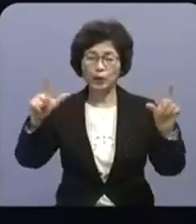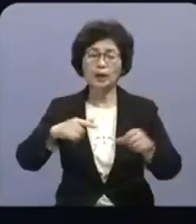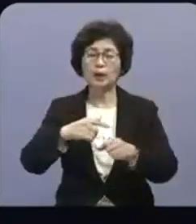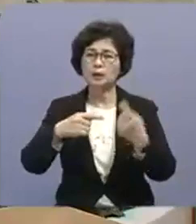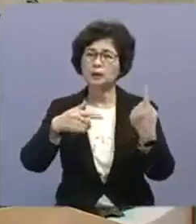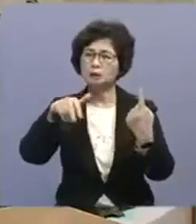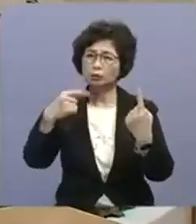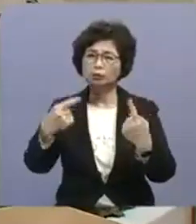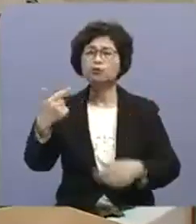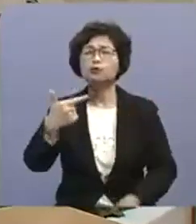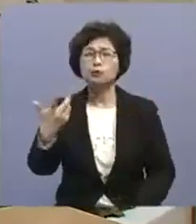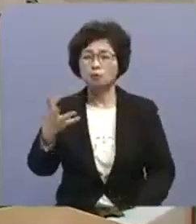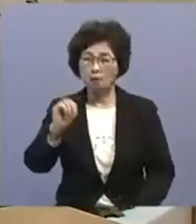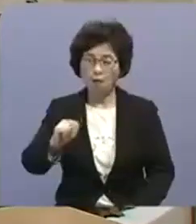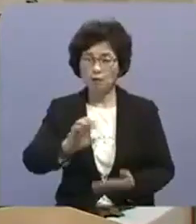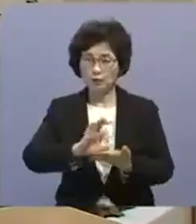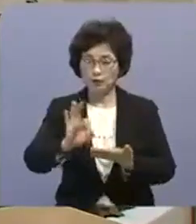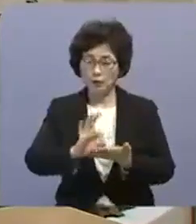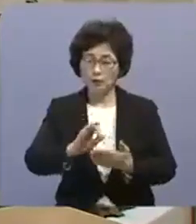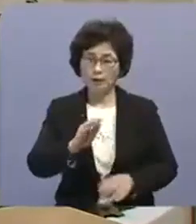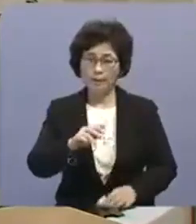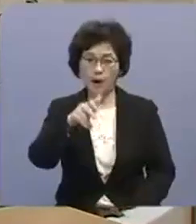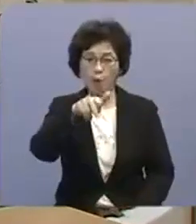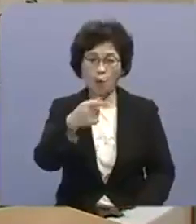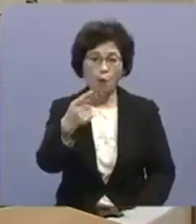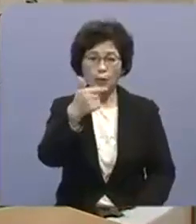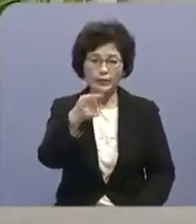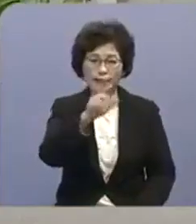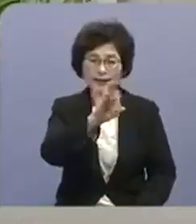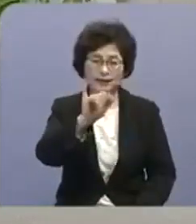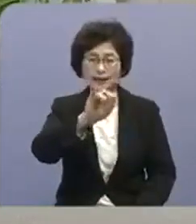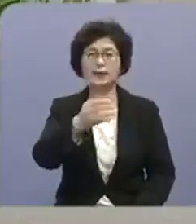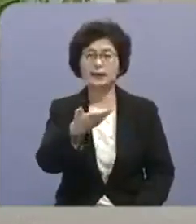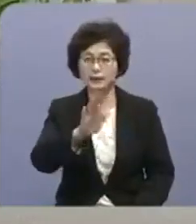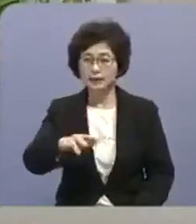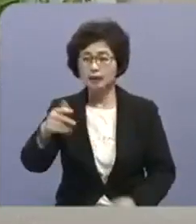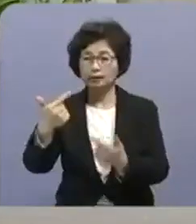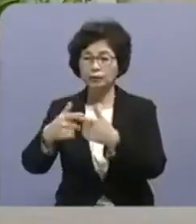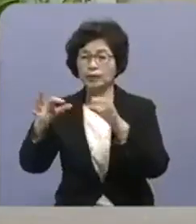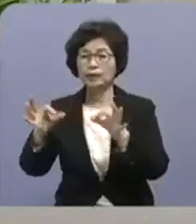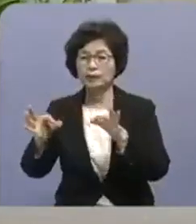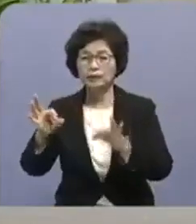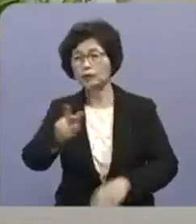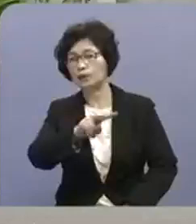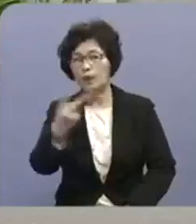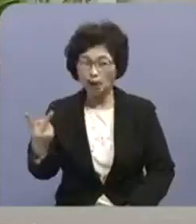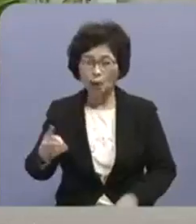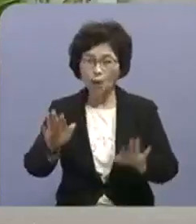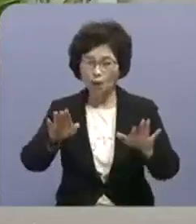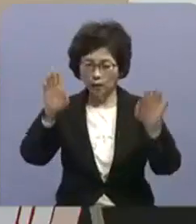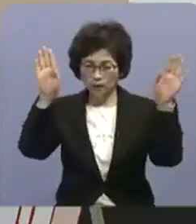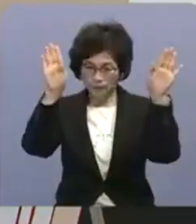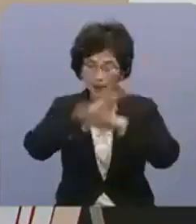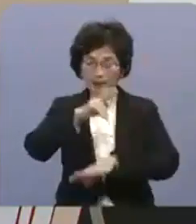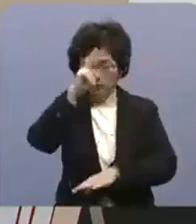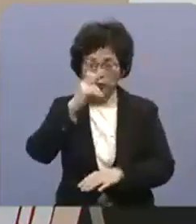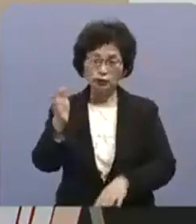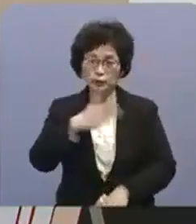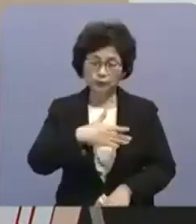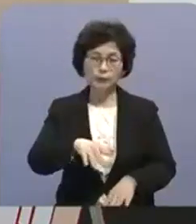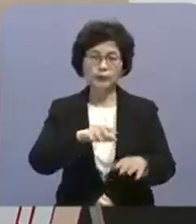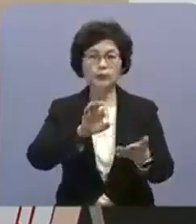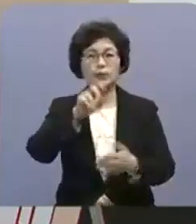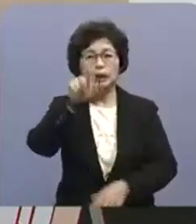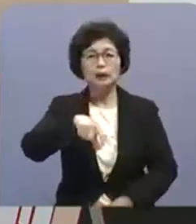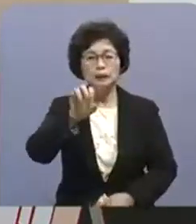달합니다. 운영사가 코나아이에서 부산은행으로 바뀌어 오늘 자정부터 사용이 일시 중단됐다. 내일 오후